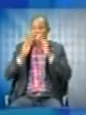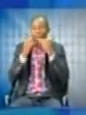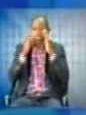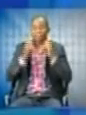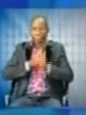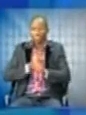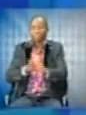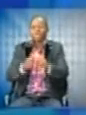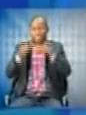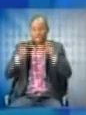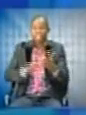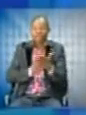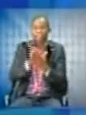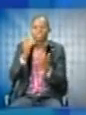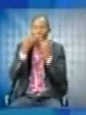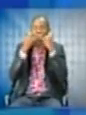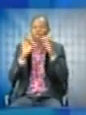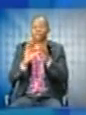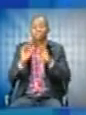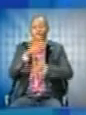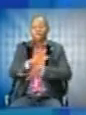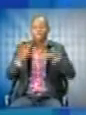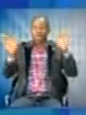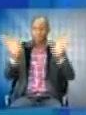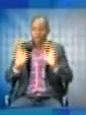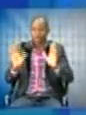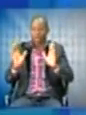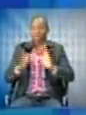suivis. Madame, Monsieur, restez fidèles au programme de Nyota Télévision.